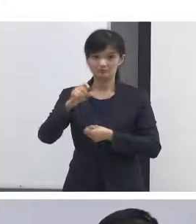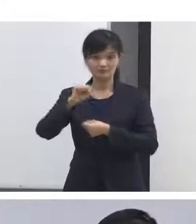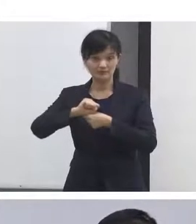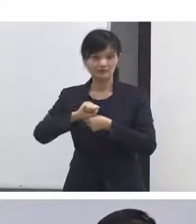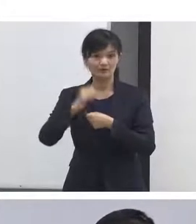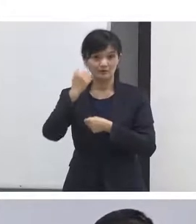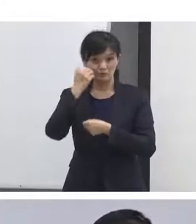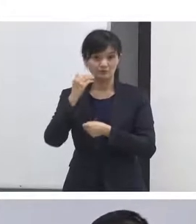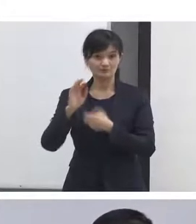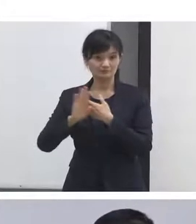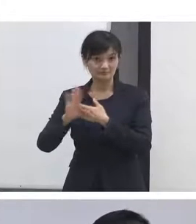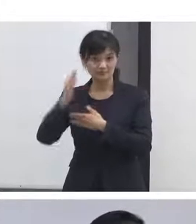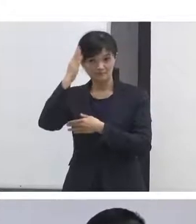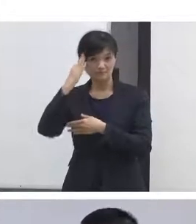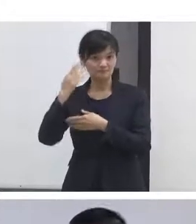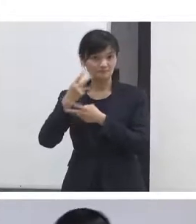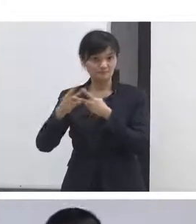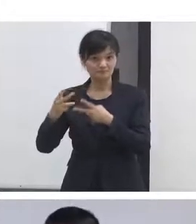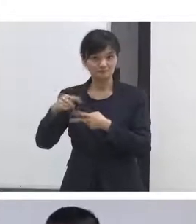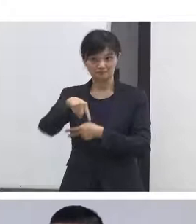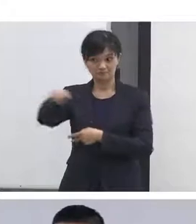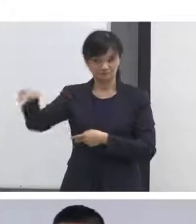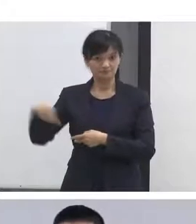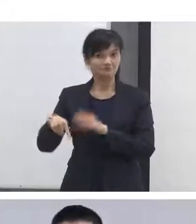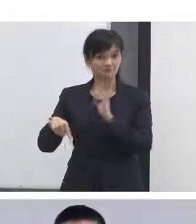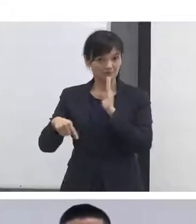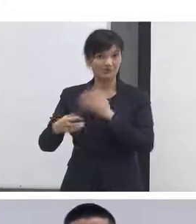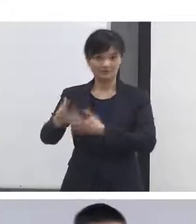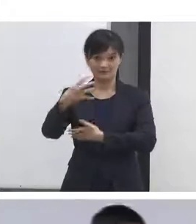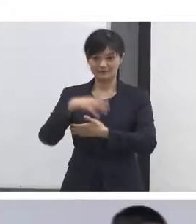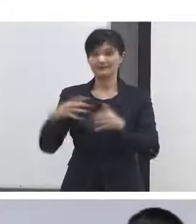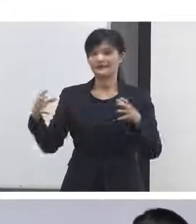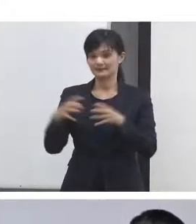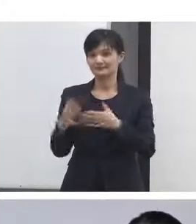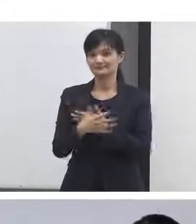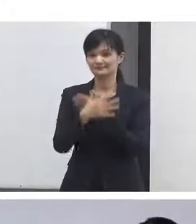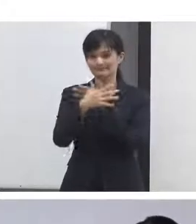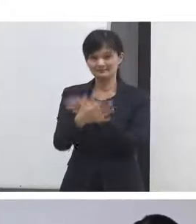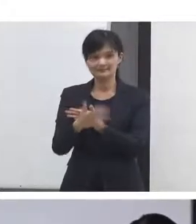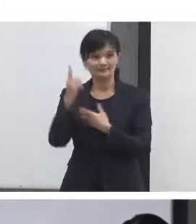可不认可组织的那些人，对我来说是一个很感动的事情。